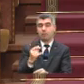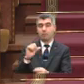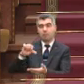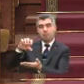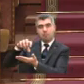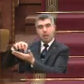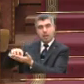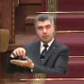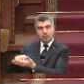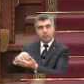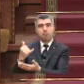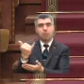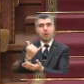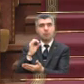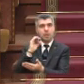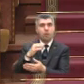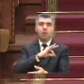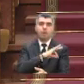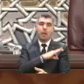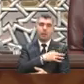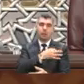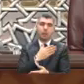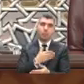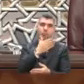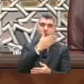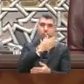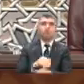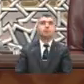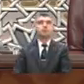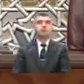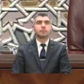حتى تتمكن من ان تستفيد. شكرا السيده النائبه.